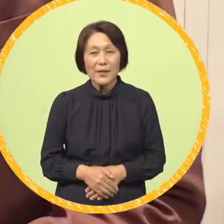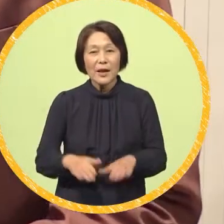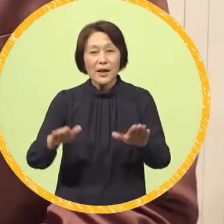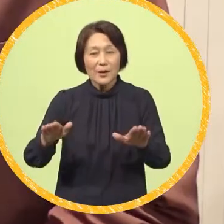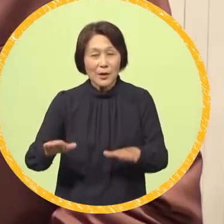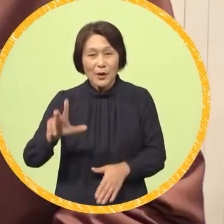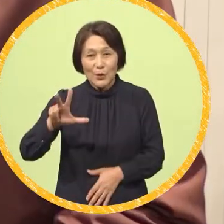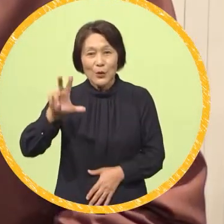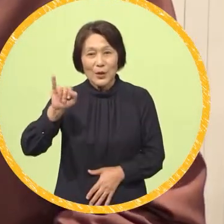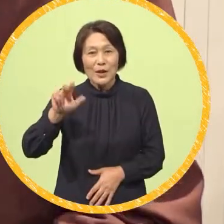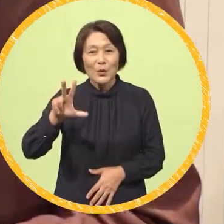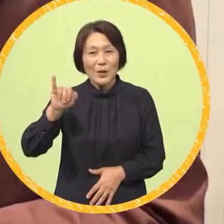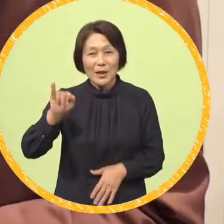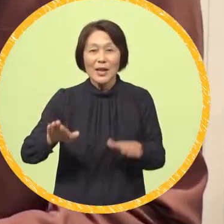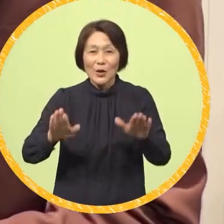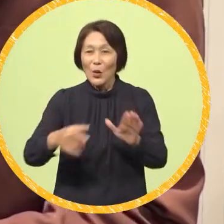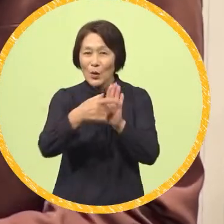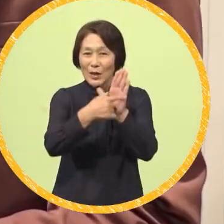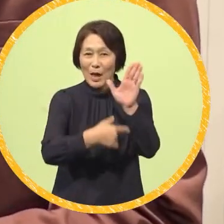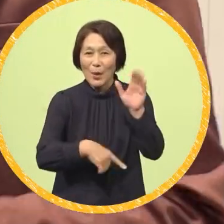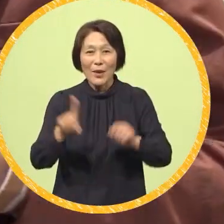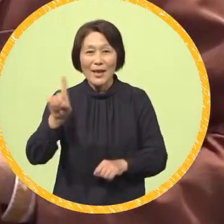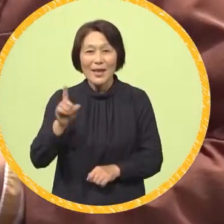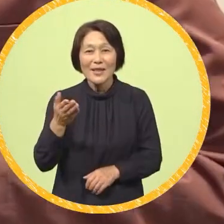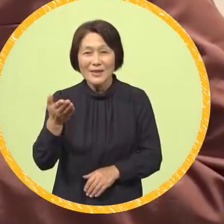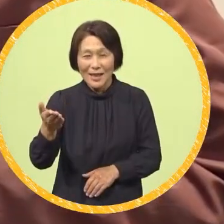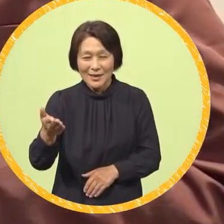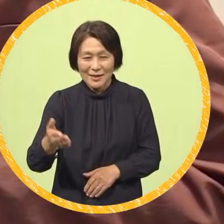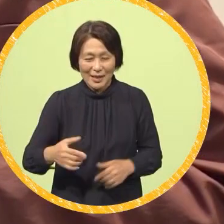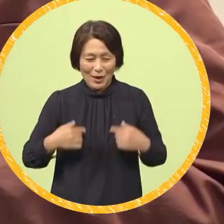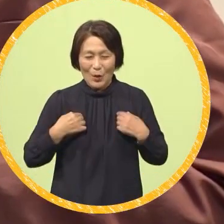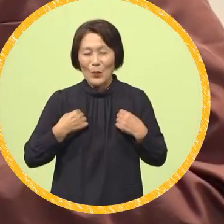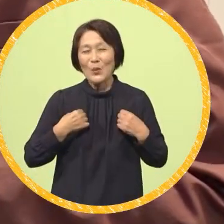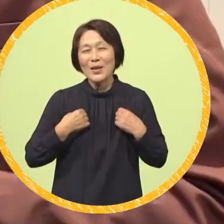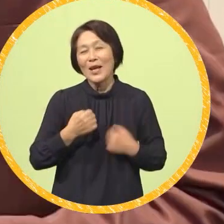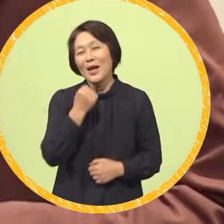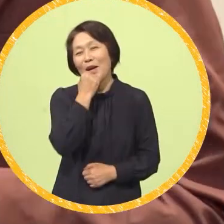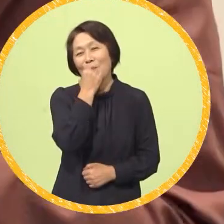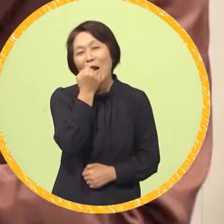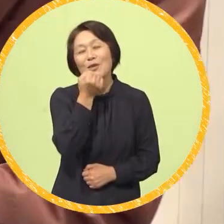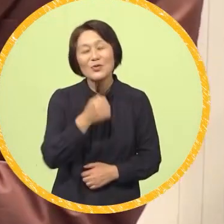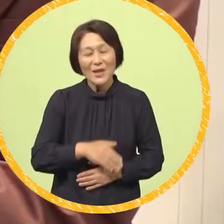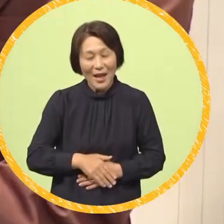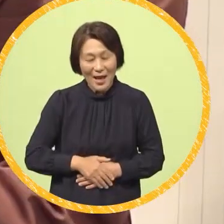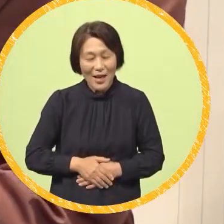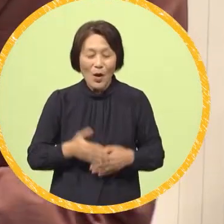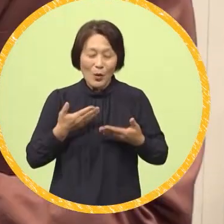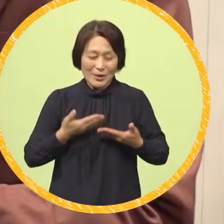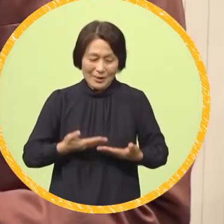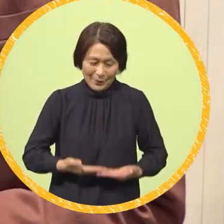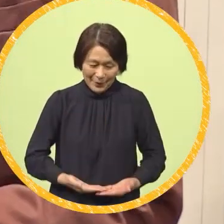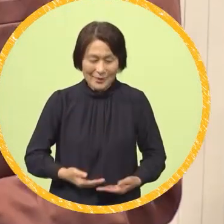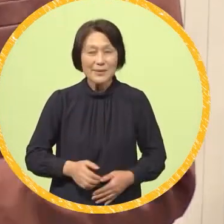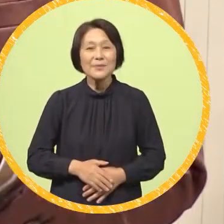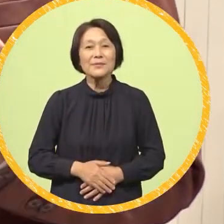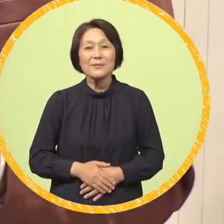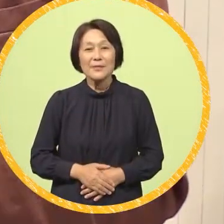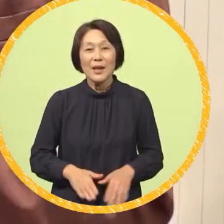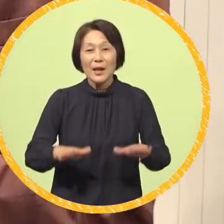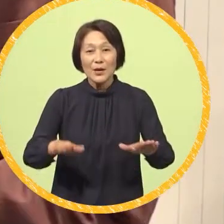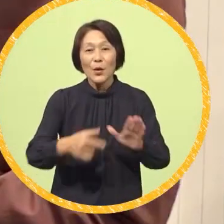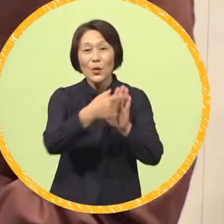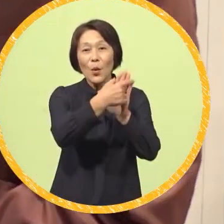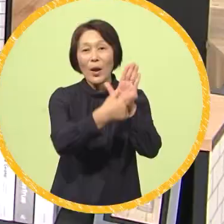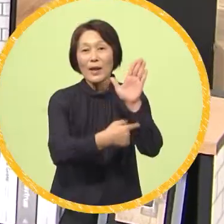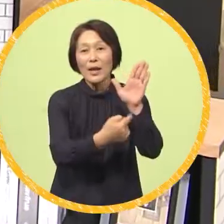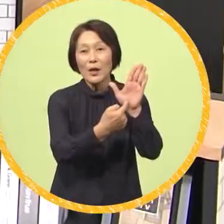か。 はいはい。 秋の装いでね。 そうですね、 レイさんだね、 ブラウンな感じでね、うん、はい、来ましたけれども、さあ今日の話